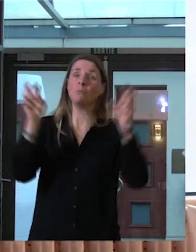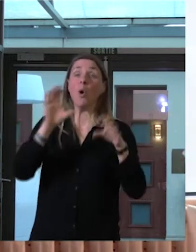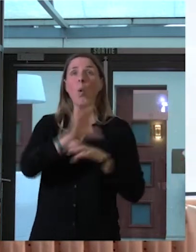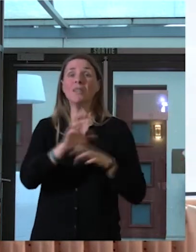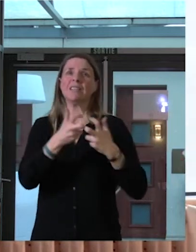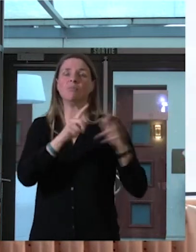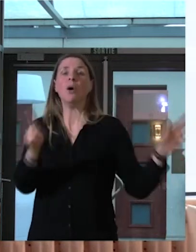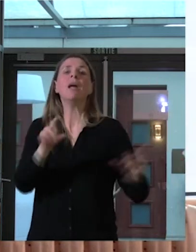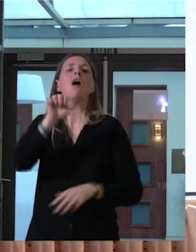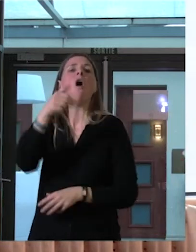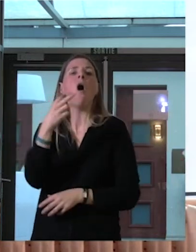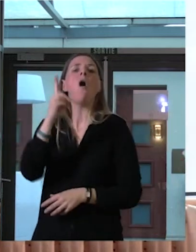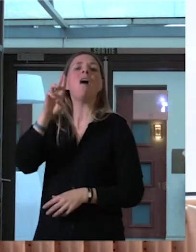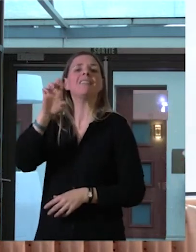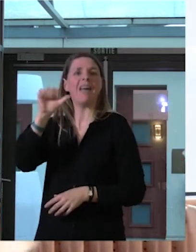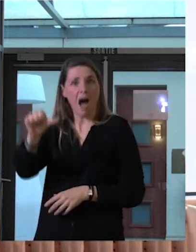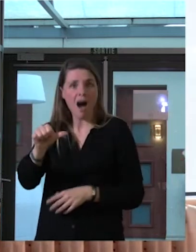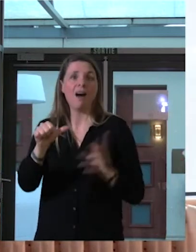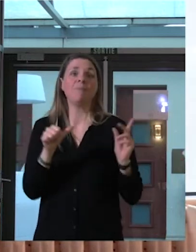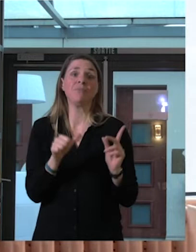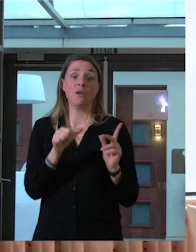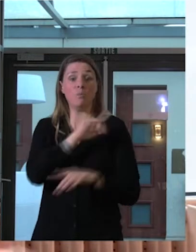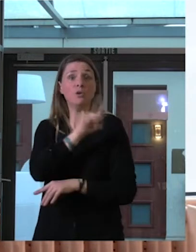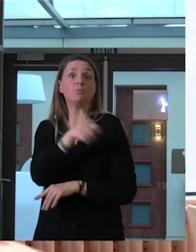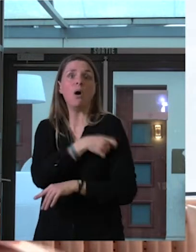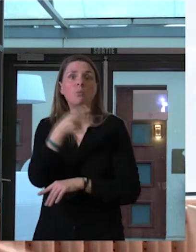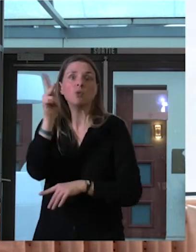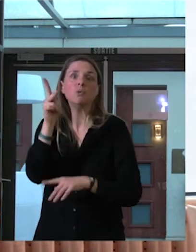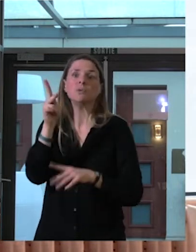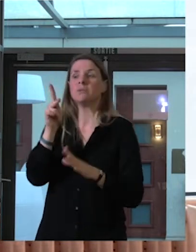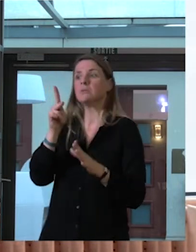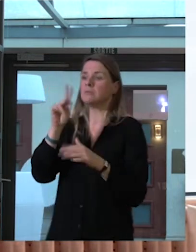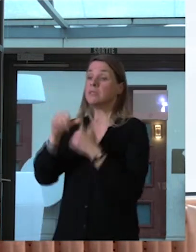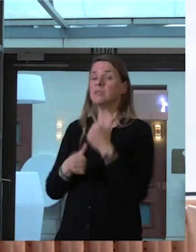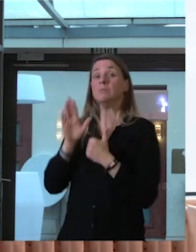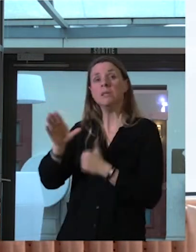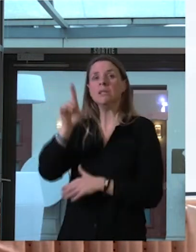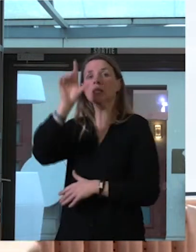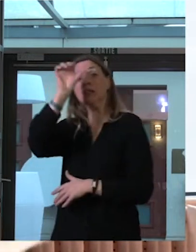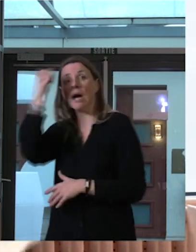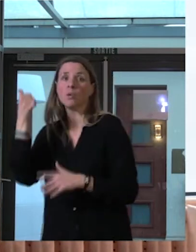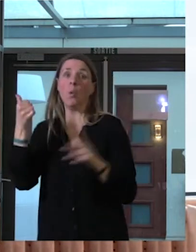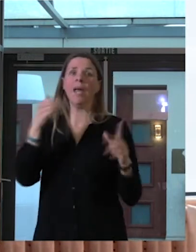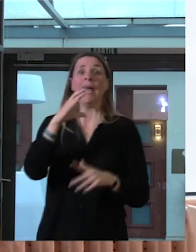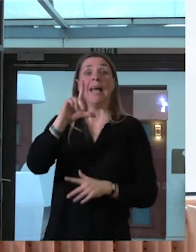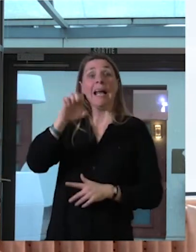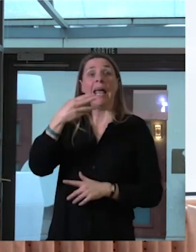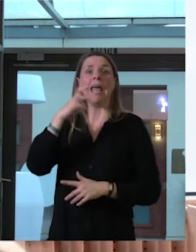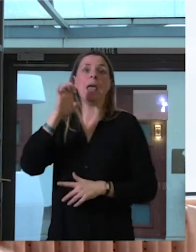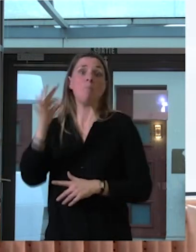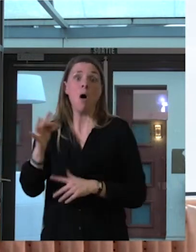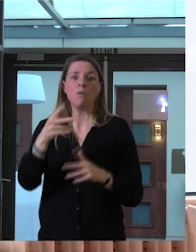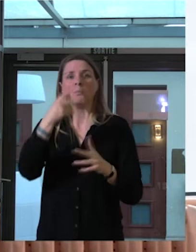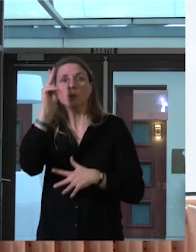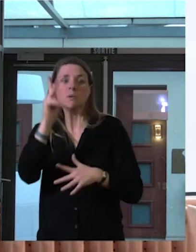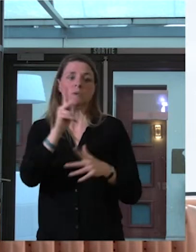Andrea, qui elle est plutôt du coup dans un sport qu'on va dire de garçon, et Clément qui lui excelle plutôt dans un sport de